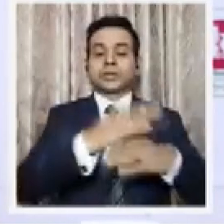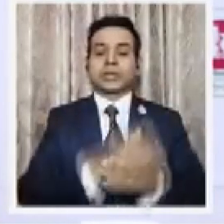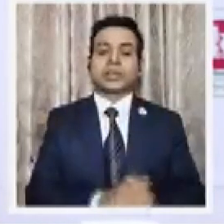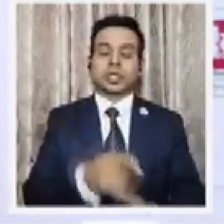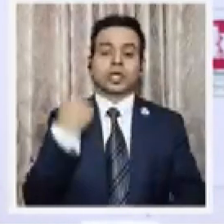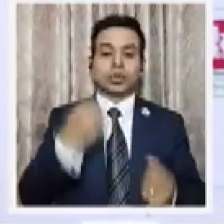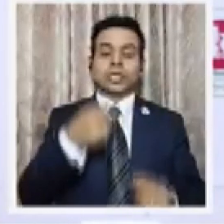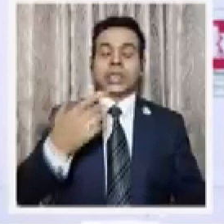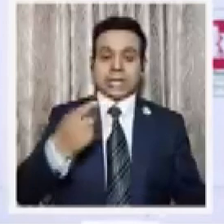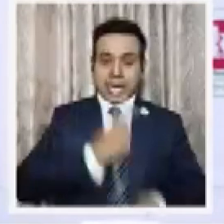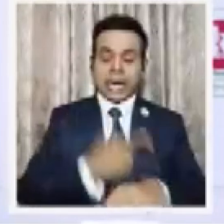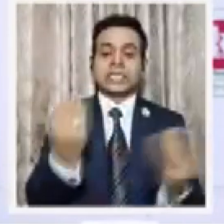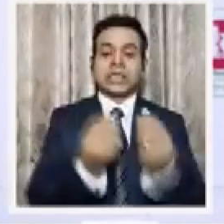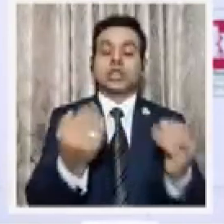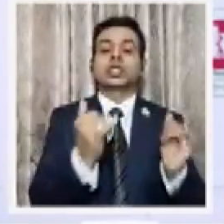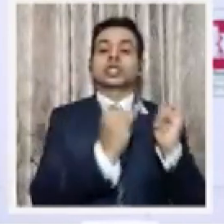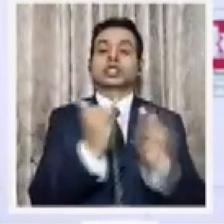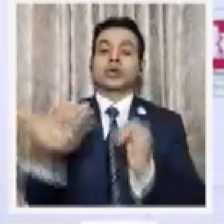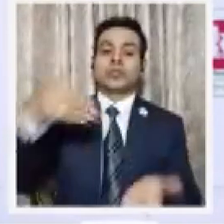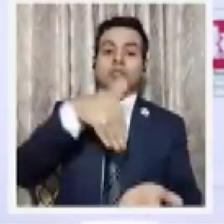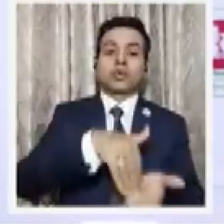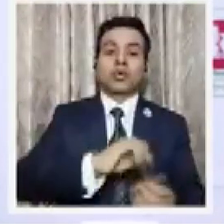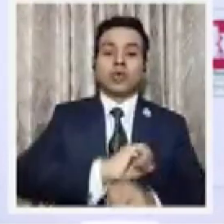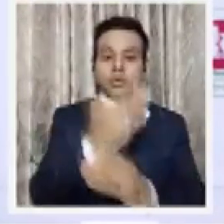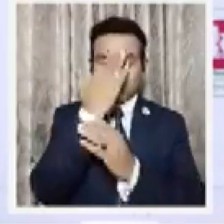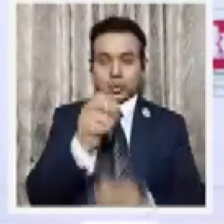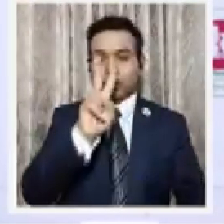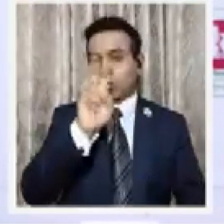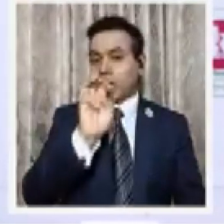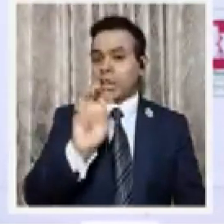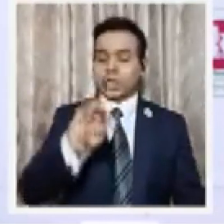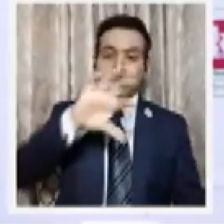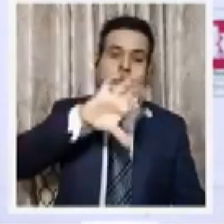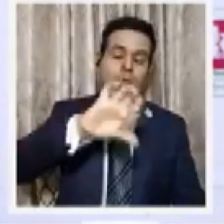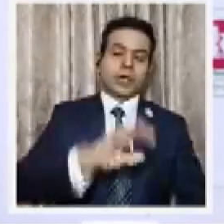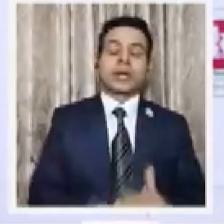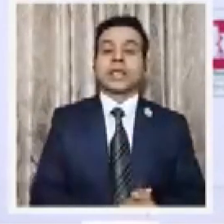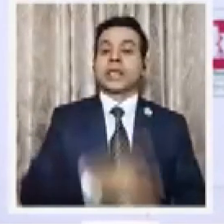ঢাকা মহানগরী এবং চট্টগ্রাম মহানগরী এবং অন্যান্য জায়গার হাসপাতালের তথ্য। ঢাকা